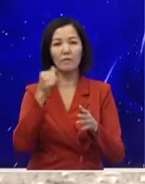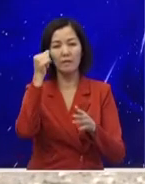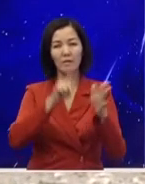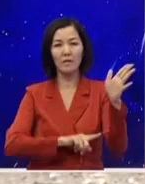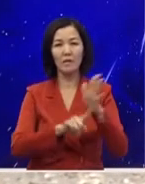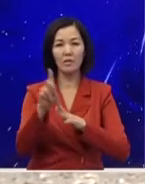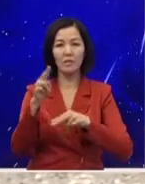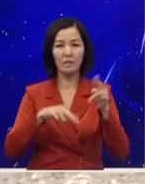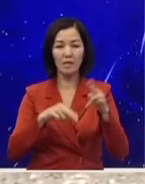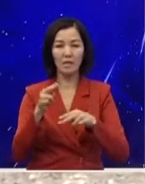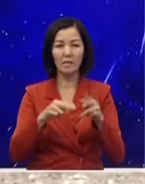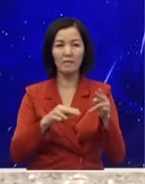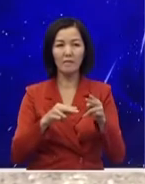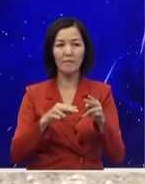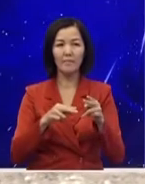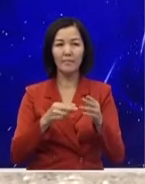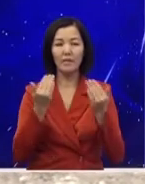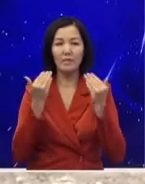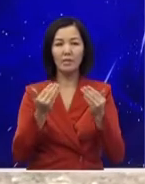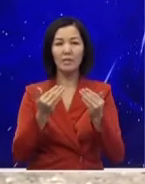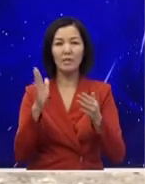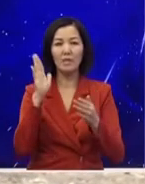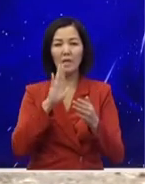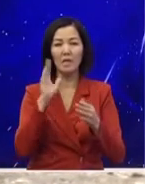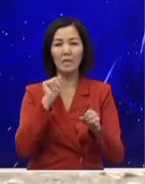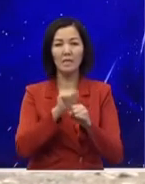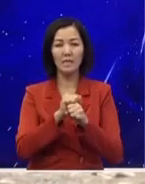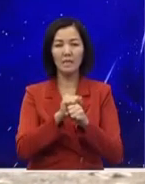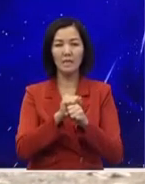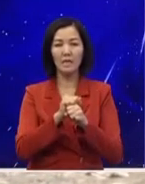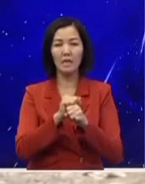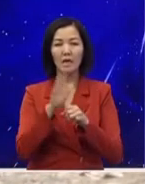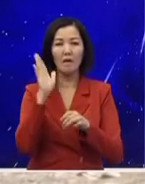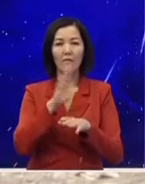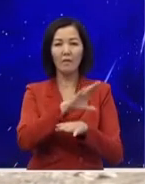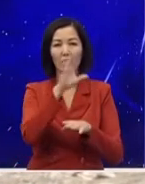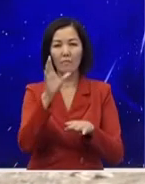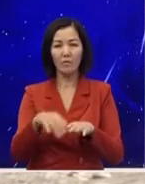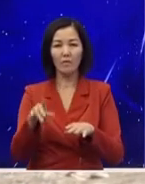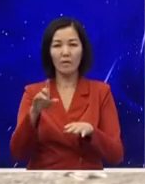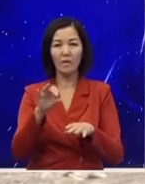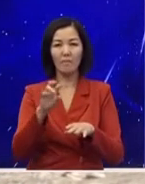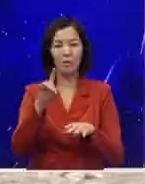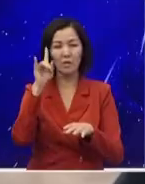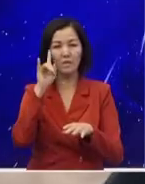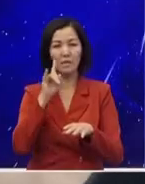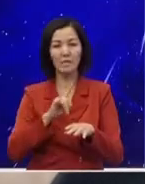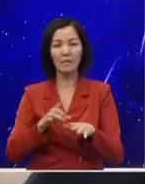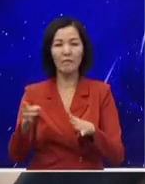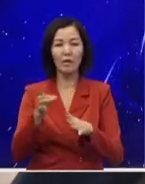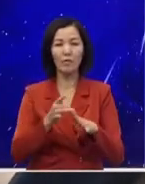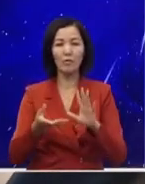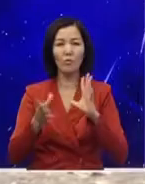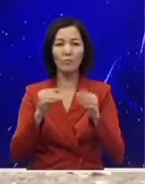начато строительство новой фильтровальной станции и группового водовода в Ембекши-Казахском районе Алматинской области.